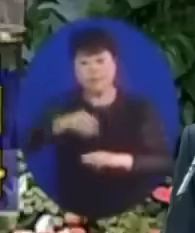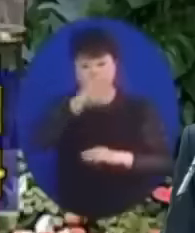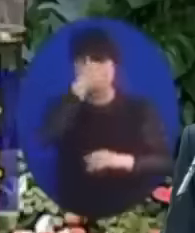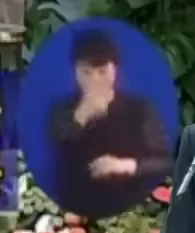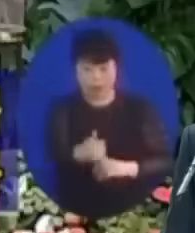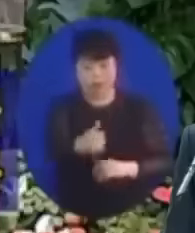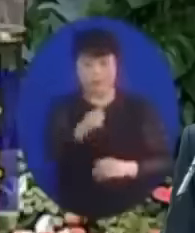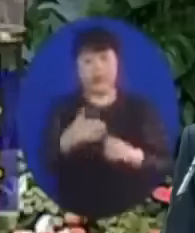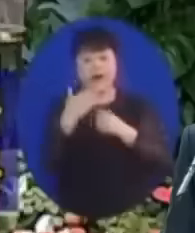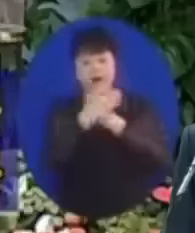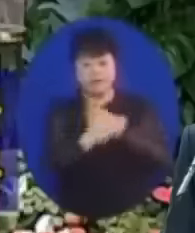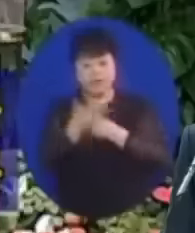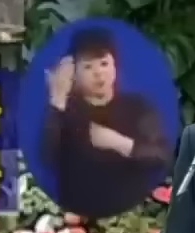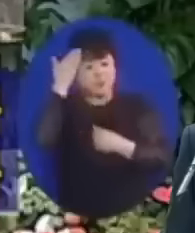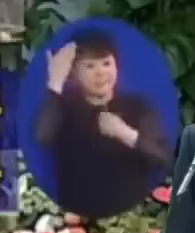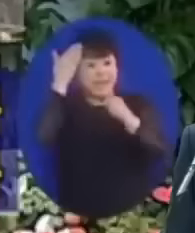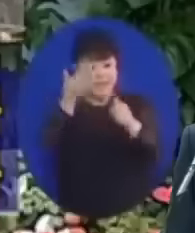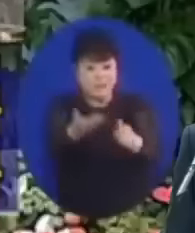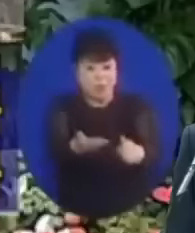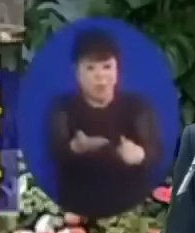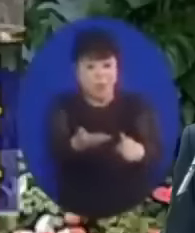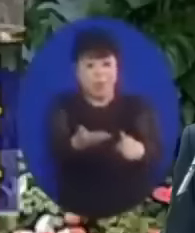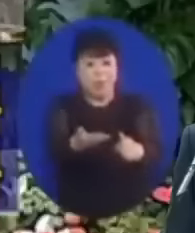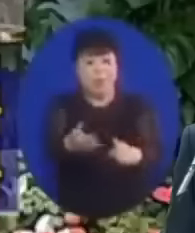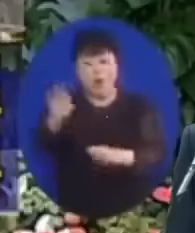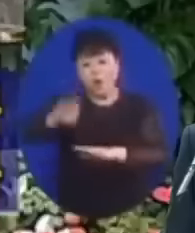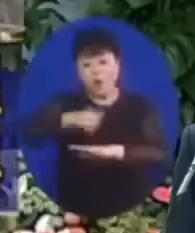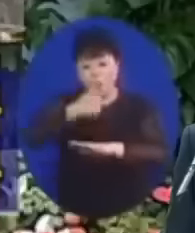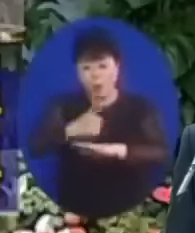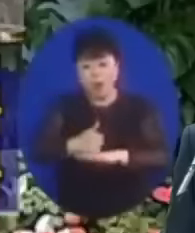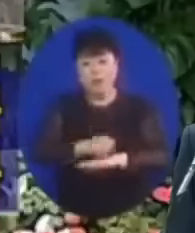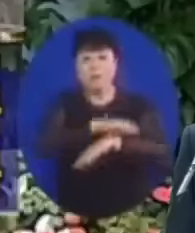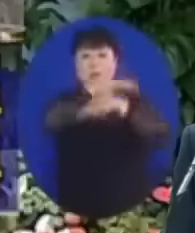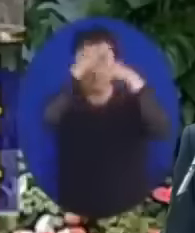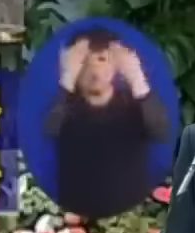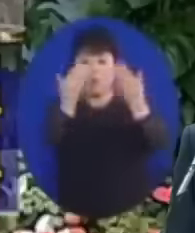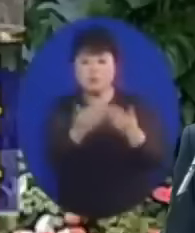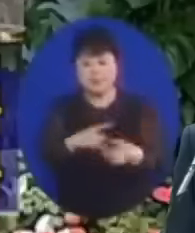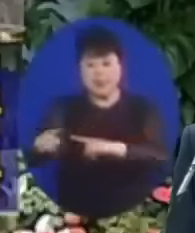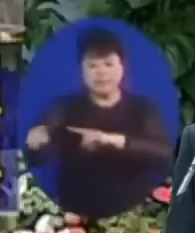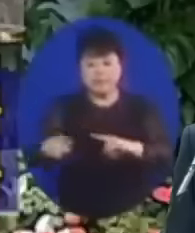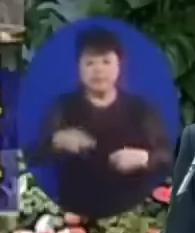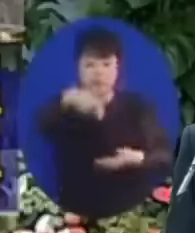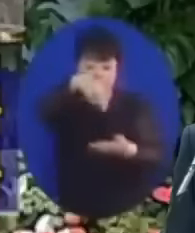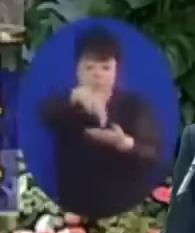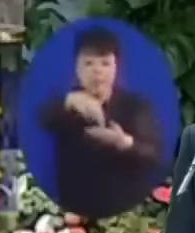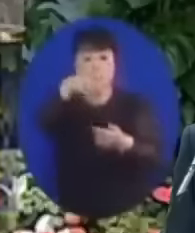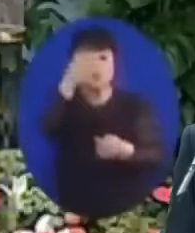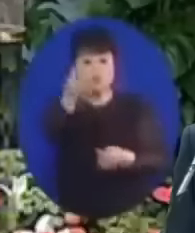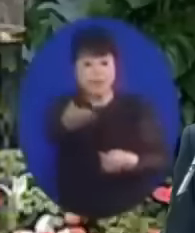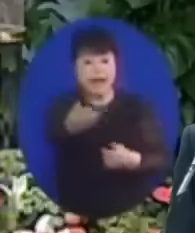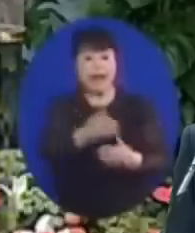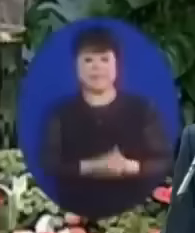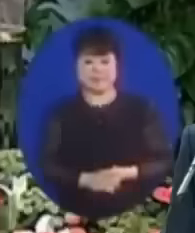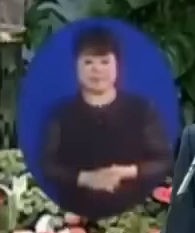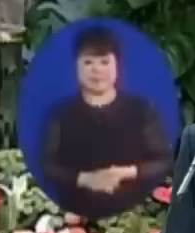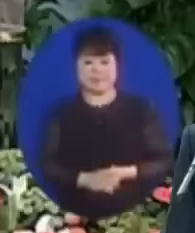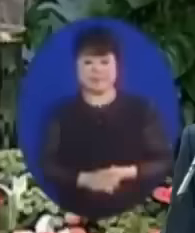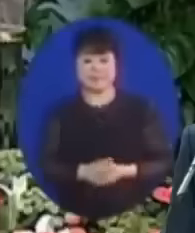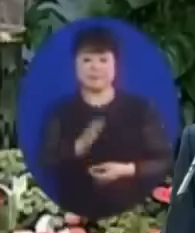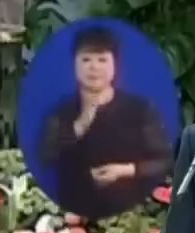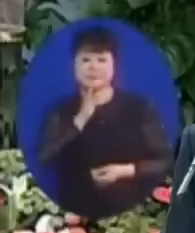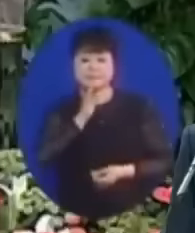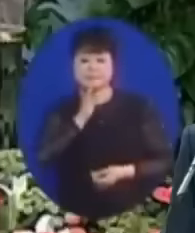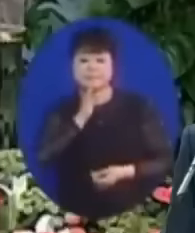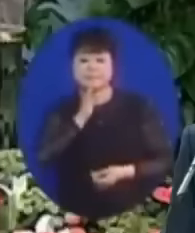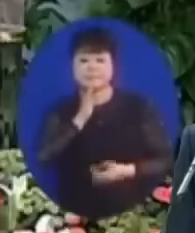앞에서 은총과 지혜를 주심에 바로가 그를 애굽과 자기 온 집의 통치자로 세웠느니라고 말한 것입니다. 시성이라고